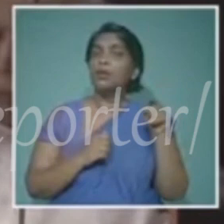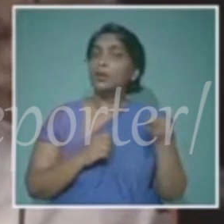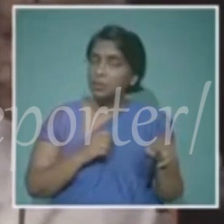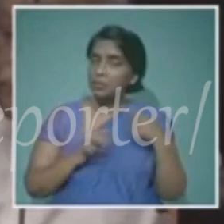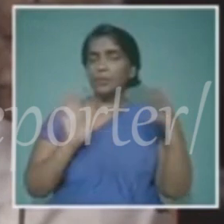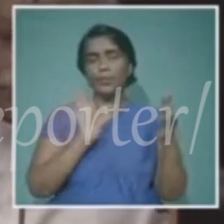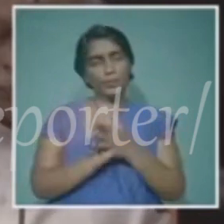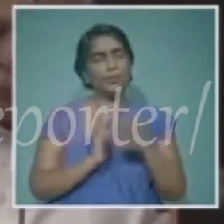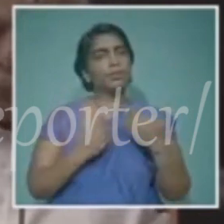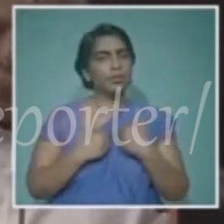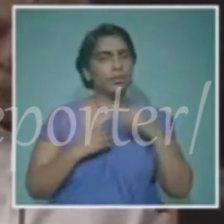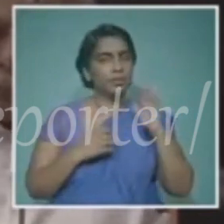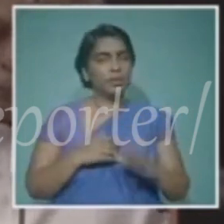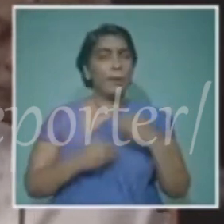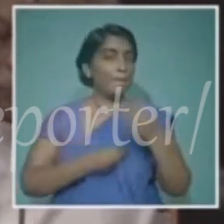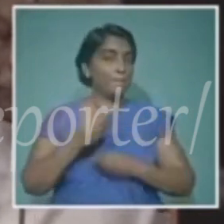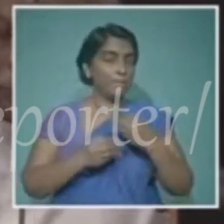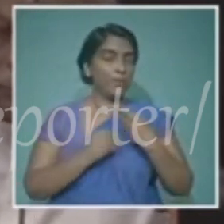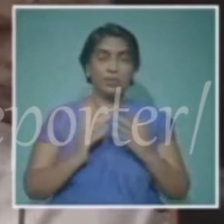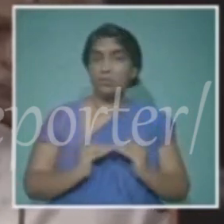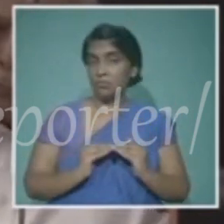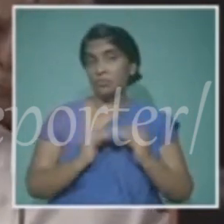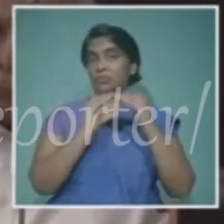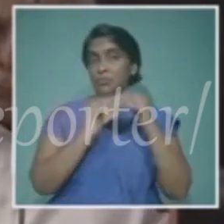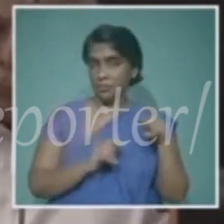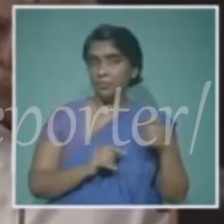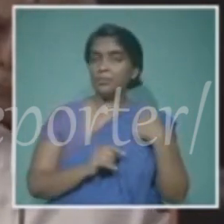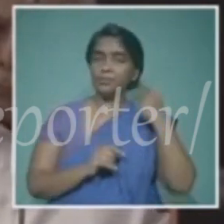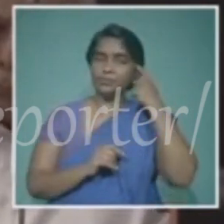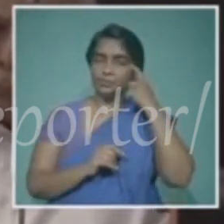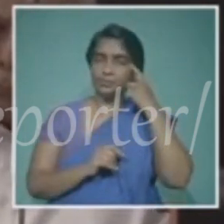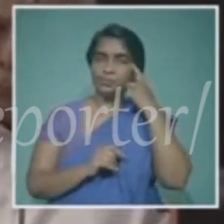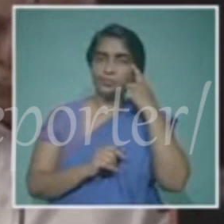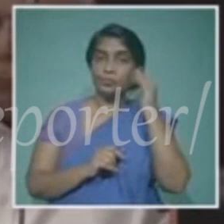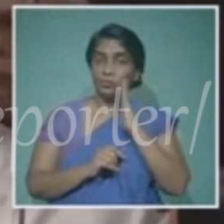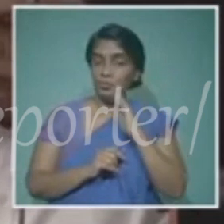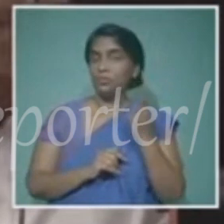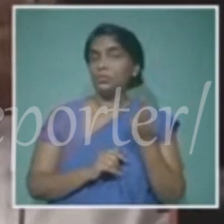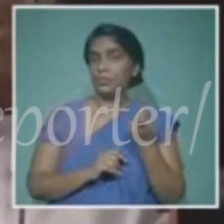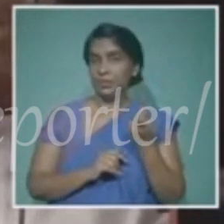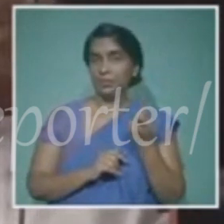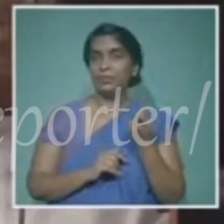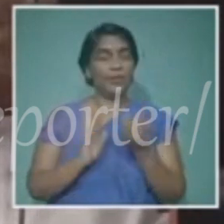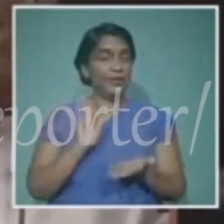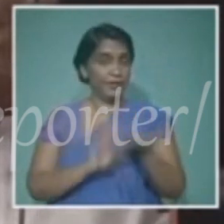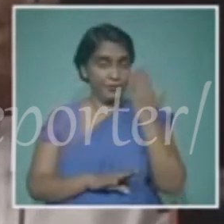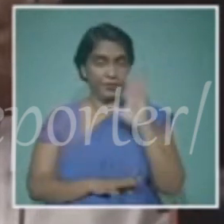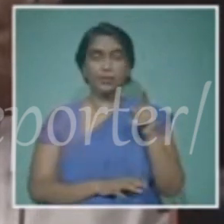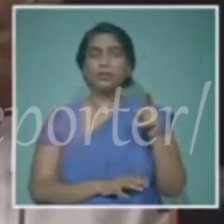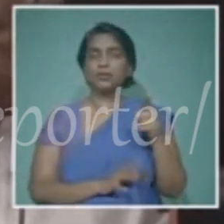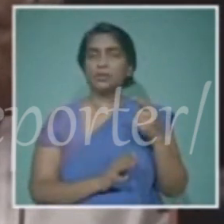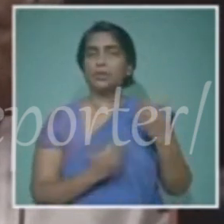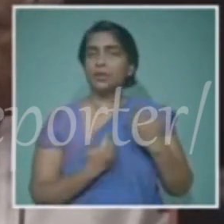එක්කම අපිට තියෙන අපේ නිෂ්පාදනය වැඩි කරන්න, මම හිතන්නේ අපේ විදේශ විනිමය වැඩි වුණාම